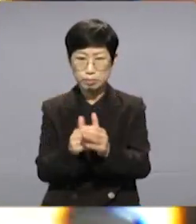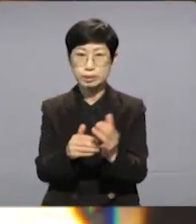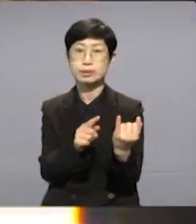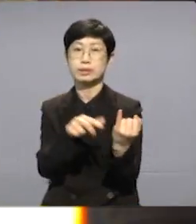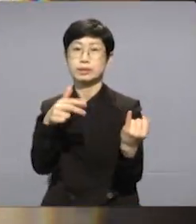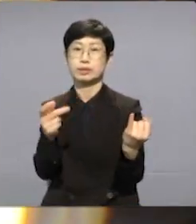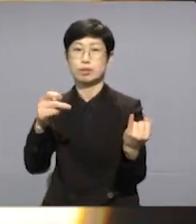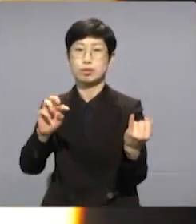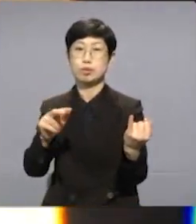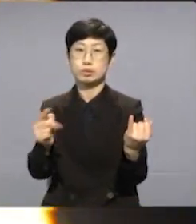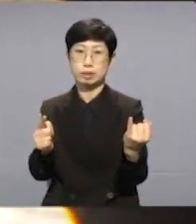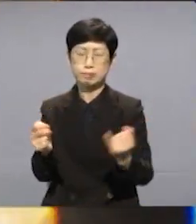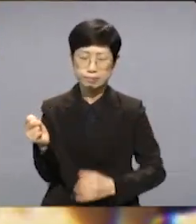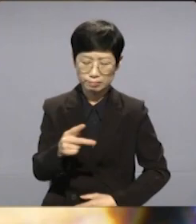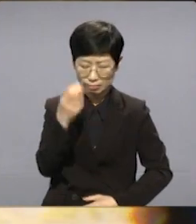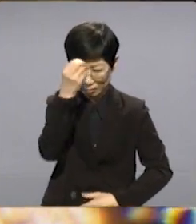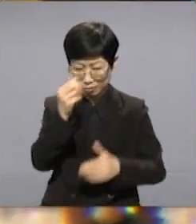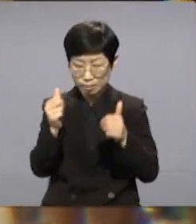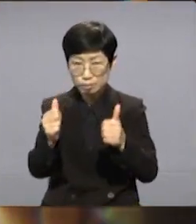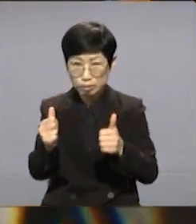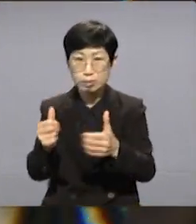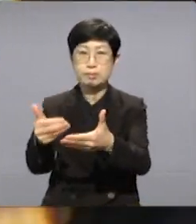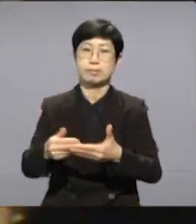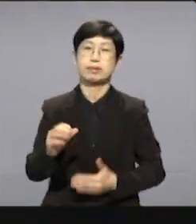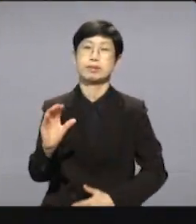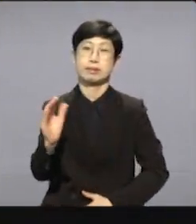정무수석이 2심 재판을 다시 받게 됐습니다.